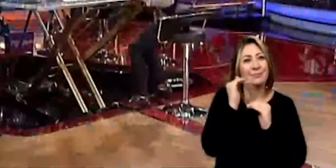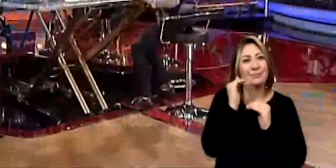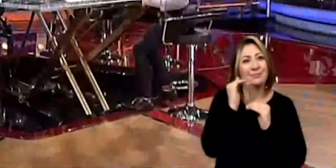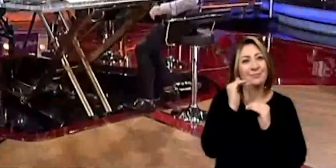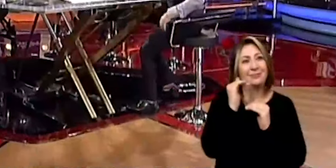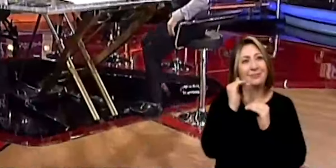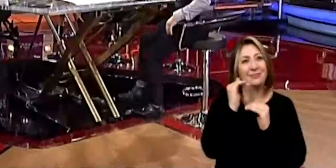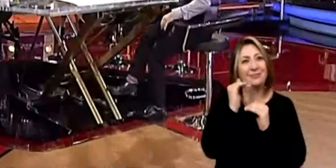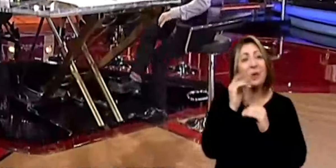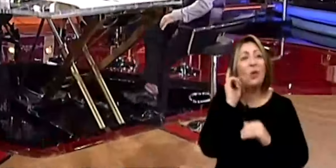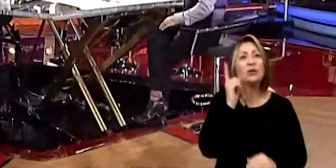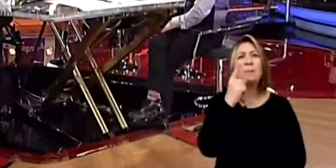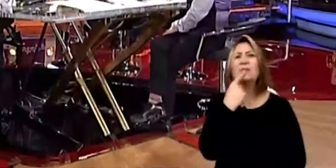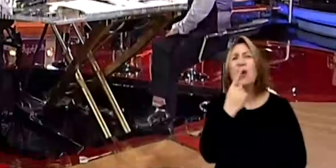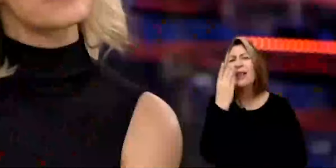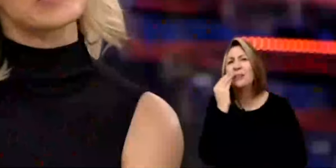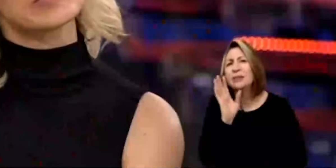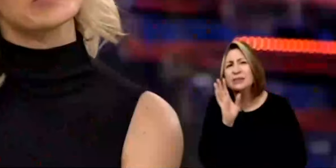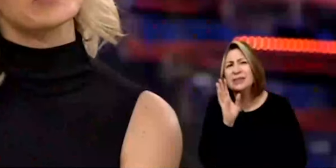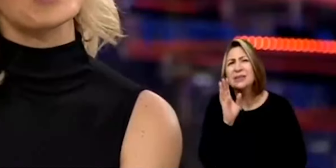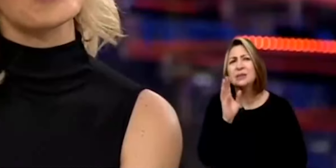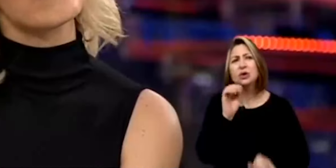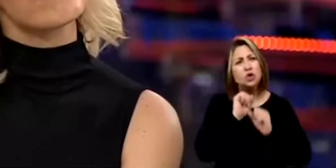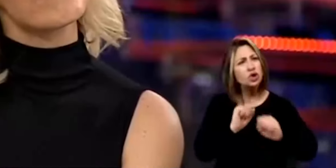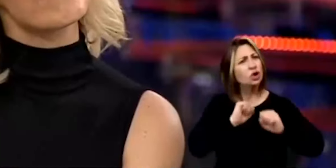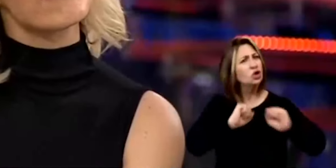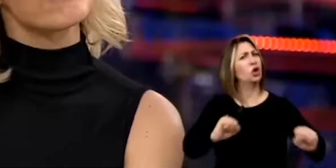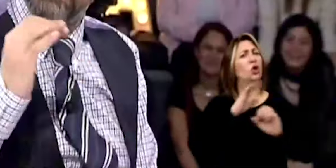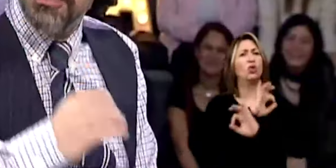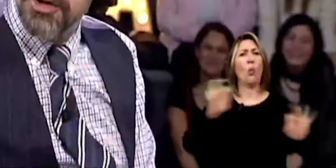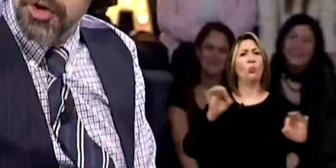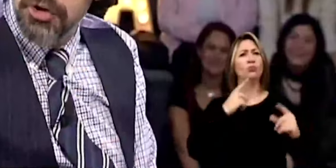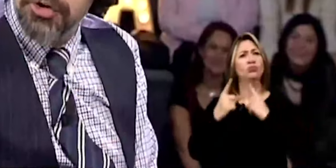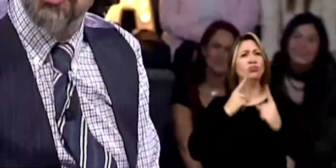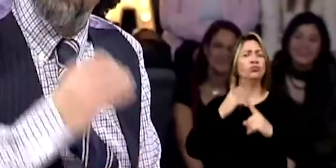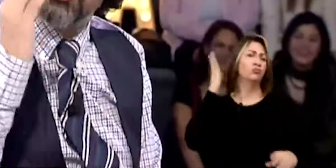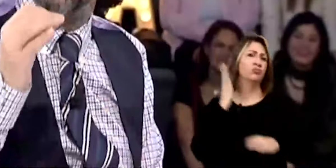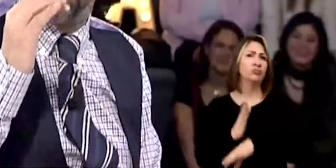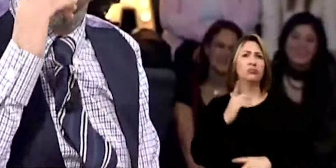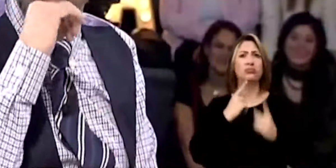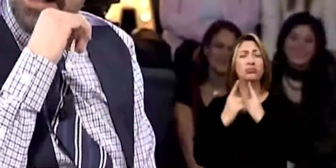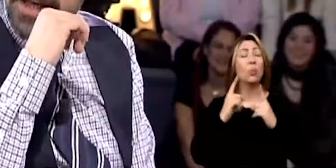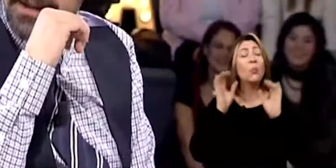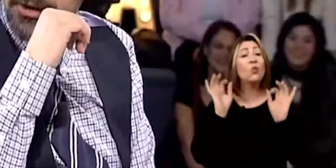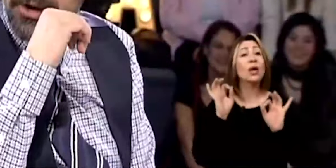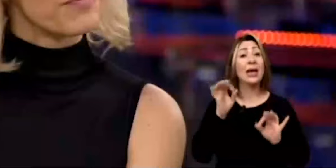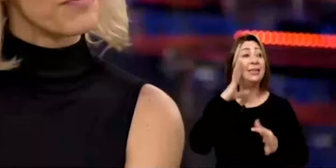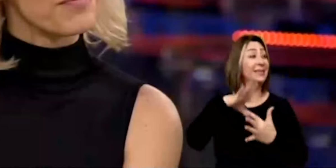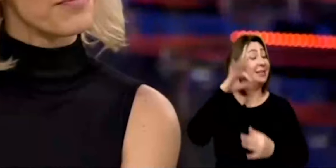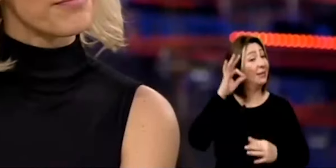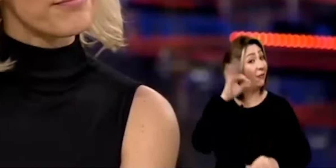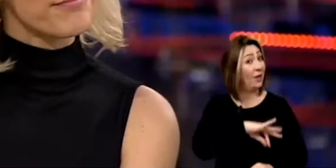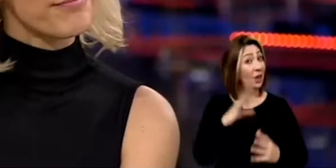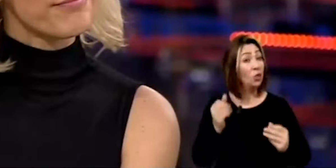diyor? Hocam bir söylediğinizi anlamadım hakikaten. Çatır çatır konuşuyorsunuz, gerçekleri söylüyorsunuz ve mutlaka insanlar